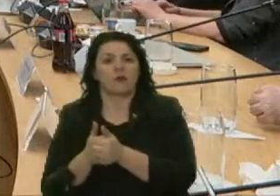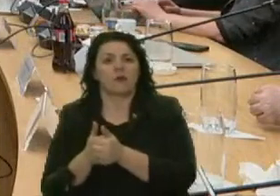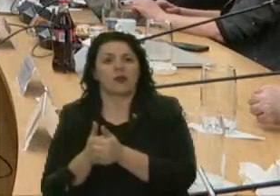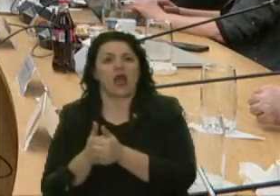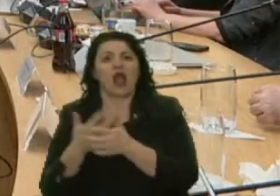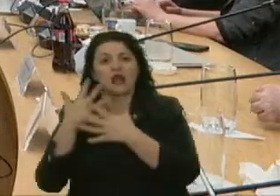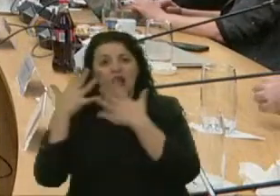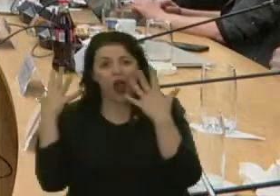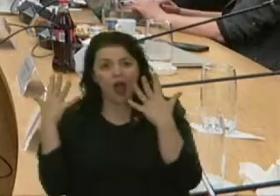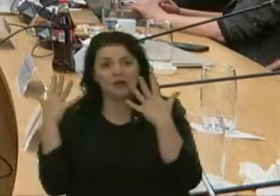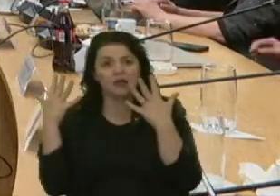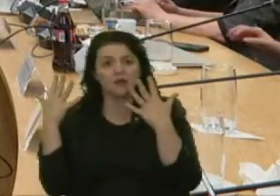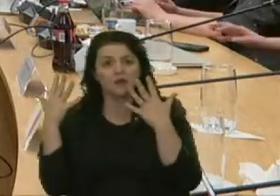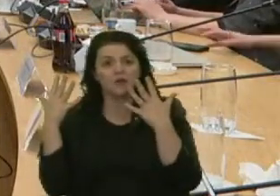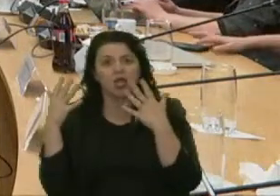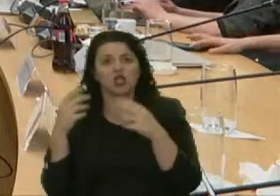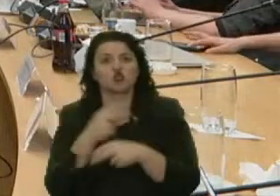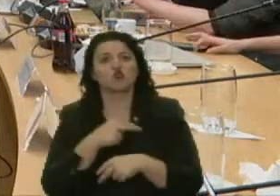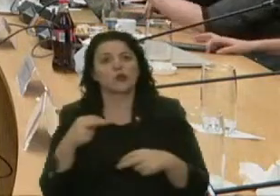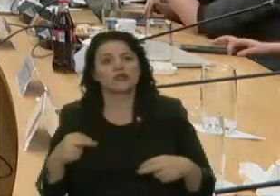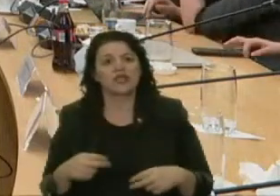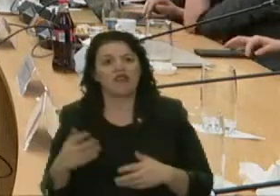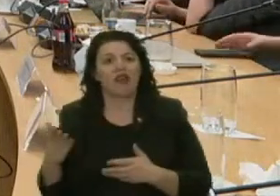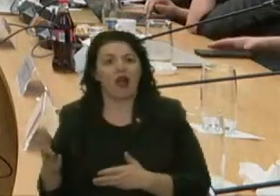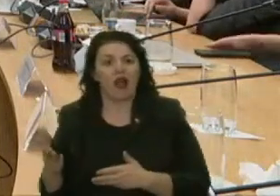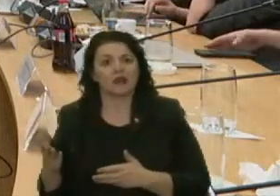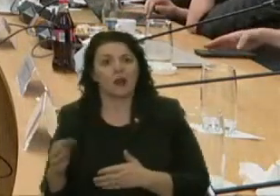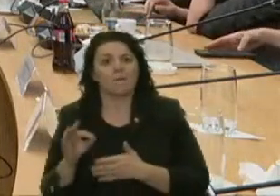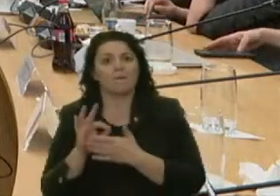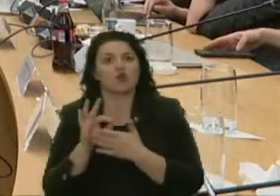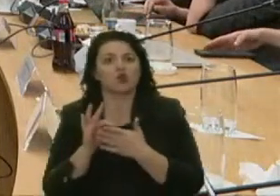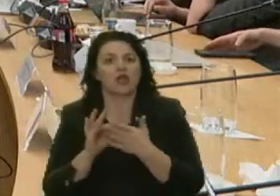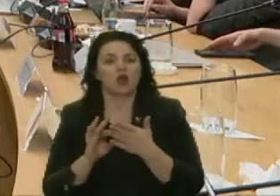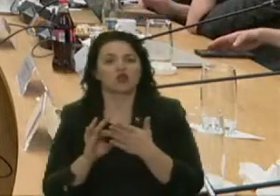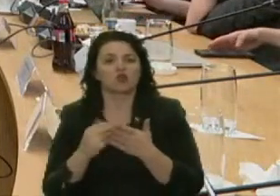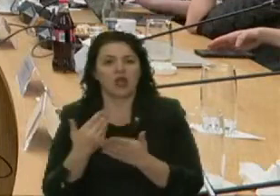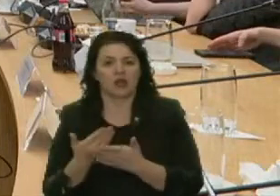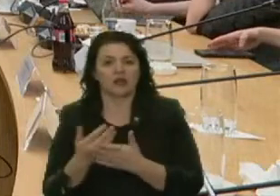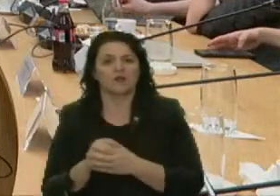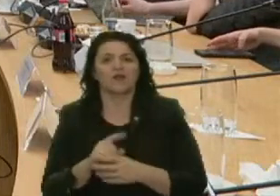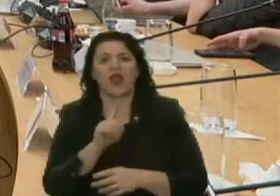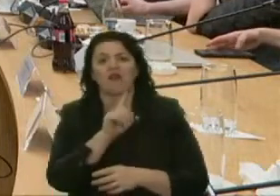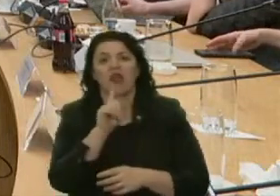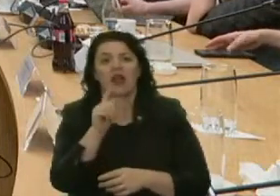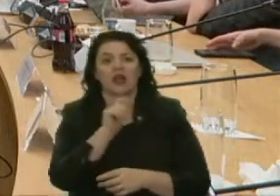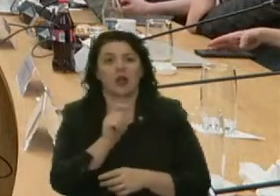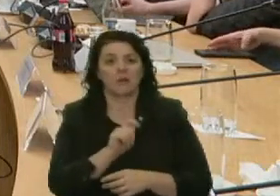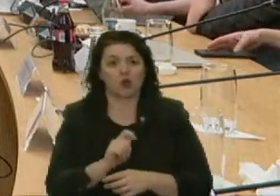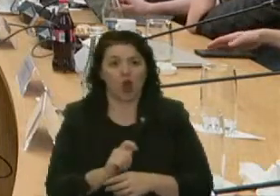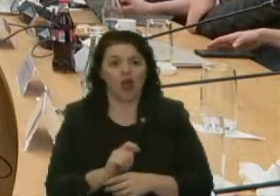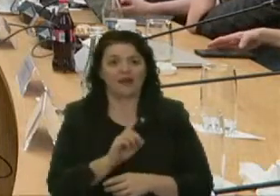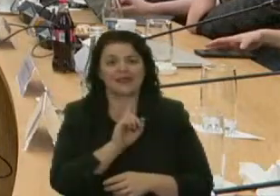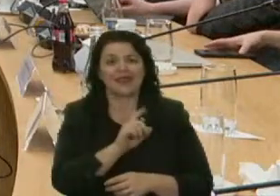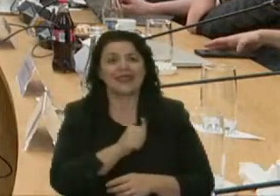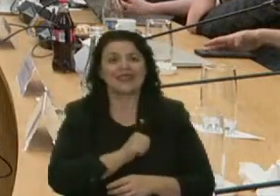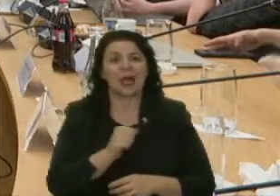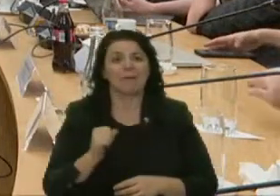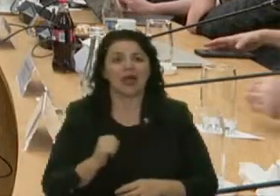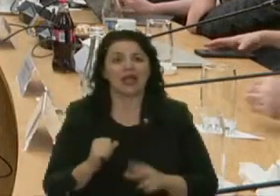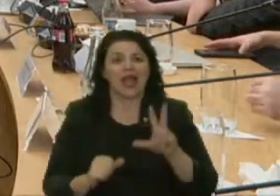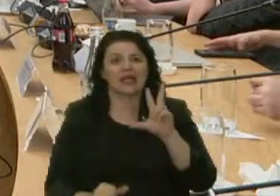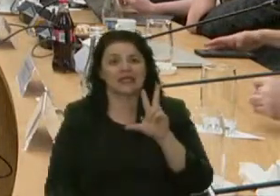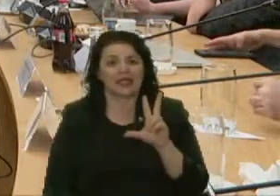grilă clară de cuantificat și justificat punctajul acordat fiecare proiect este evaluat în mod independent de către trei